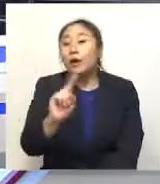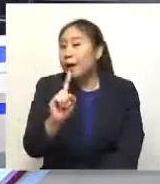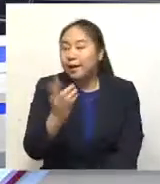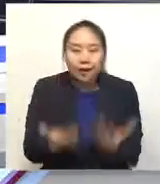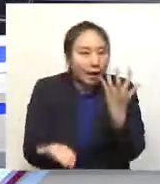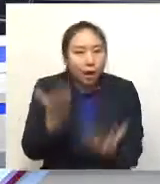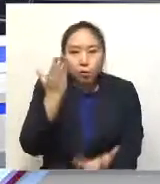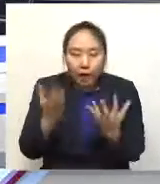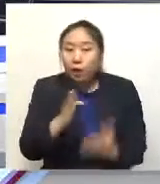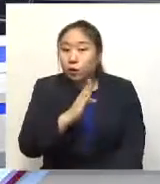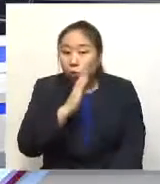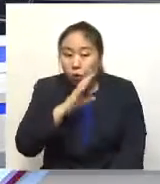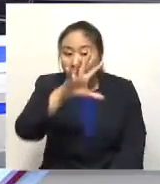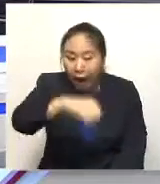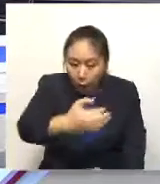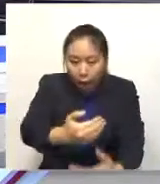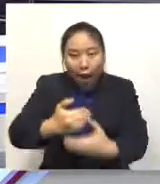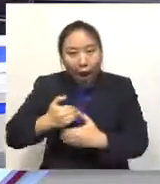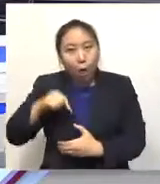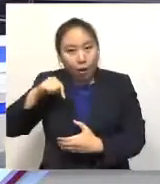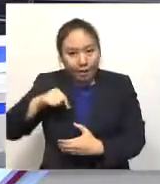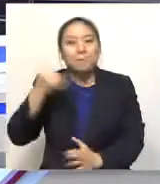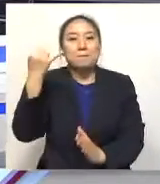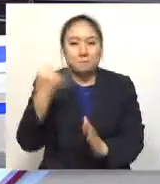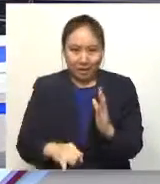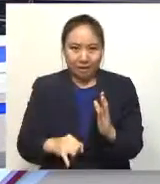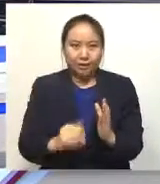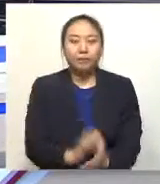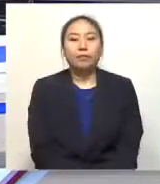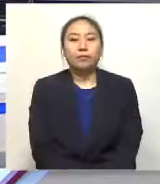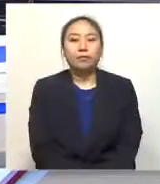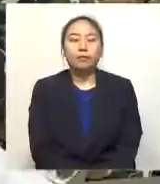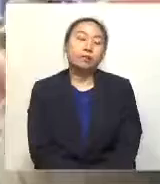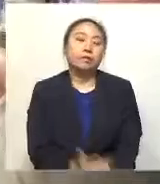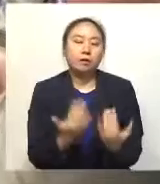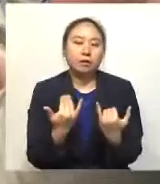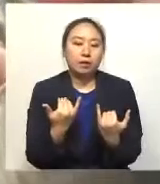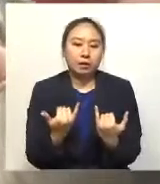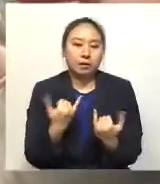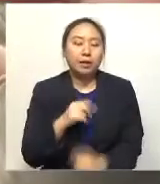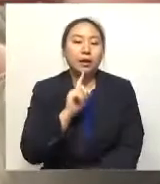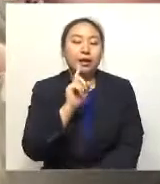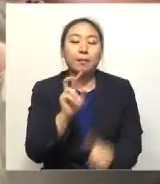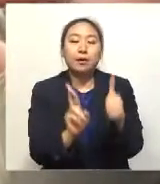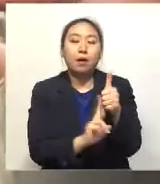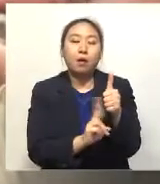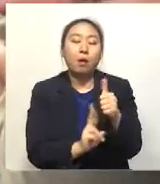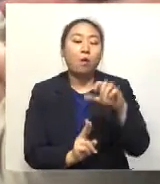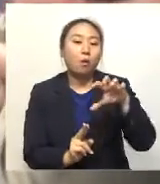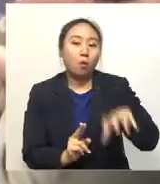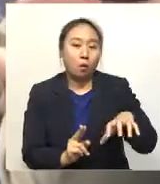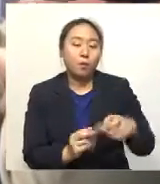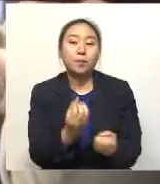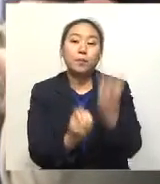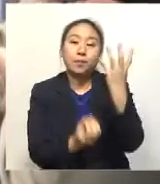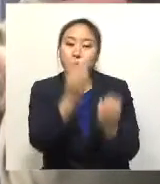สัตว์เอาไว้ในครอบครองก็ถือว่ามีความผิดอยู่แล้วนะคะเรื่องนี้ค่ะมีการไปสอบถามจากรองอธิบดีกรมอุทยานแห่งชาติ